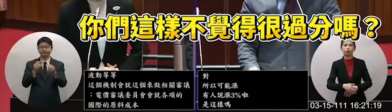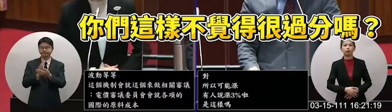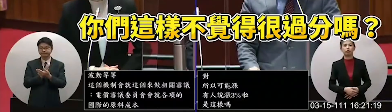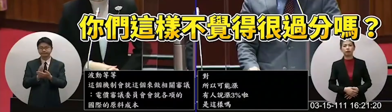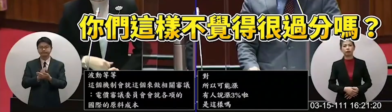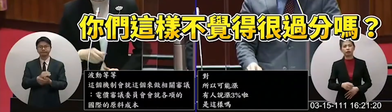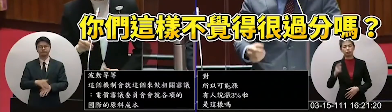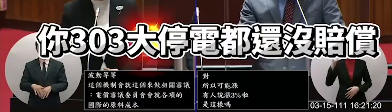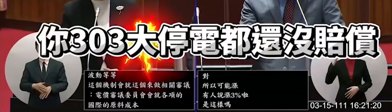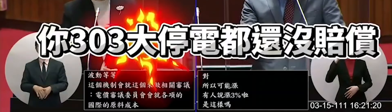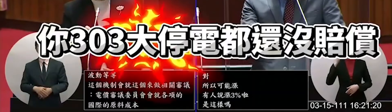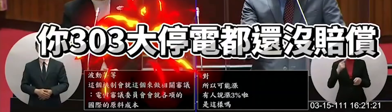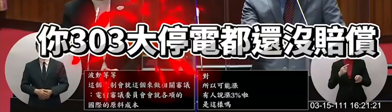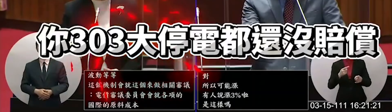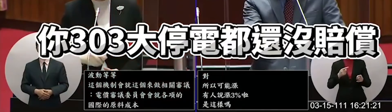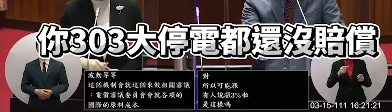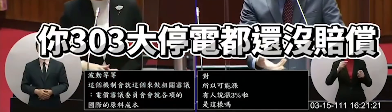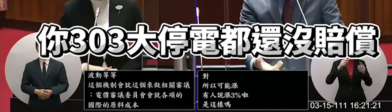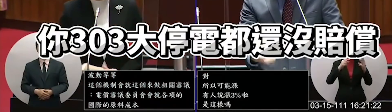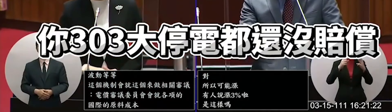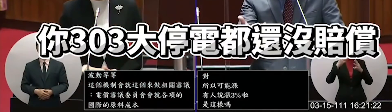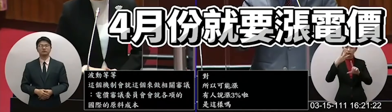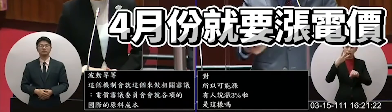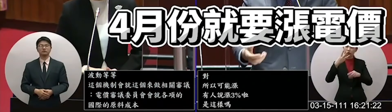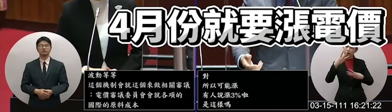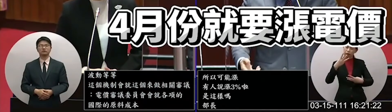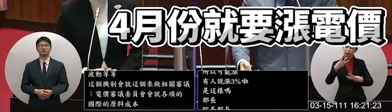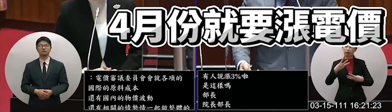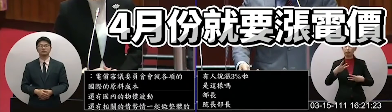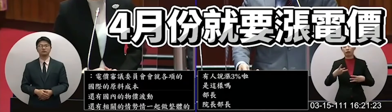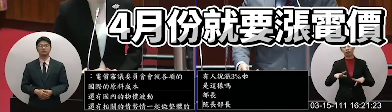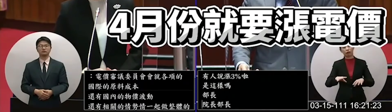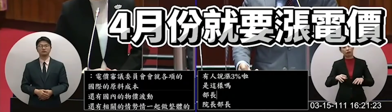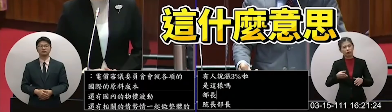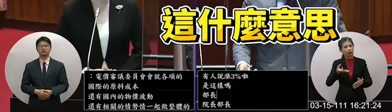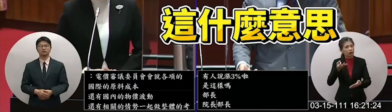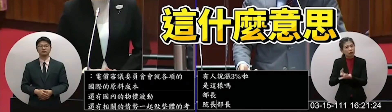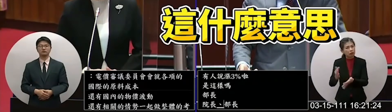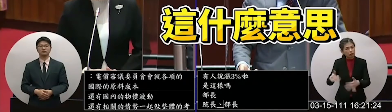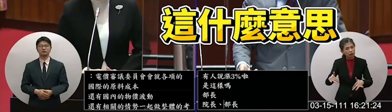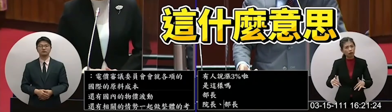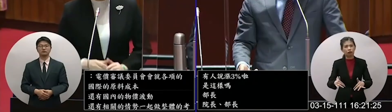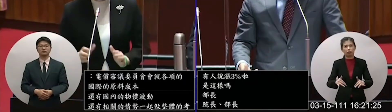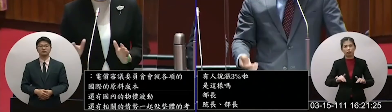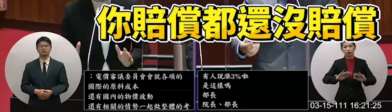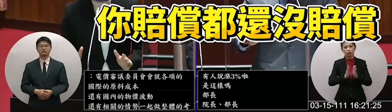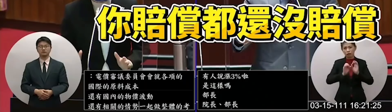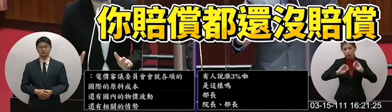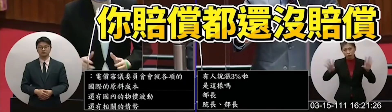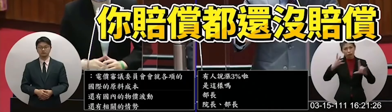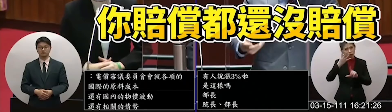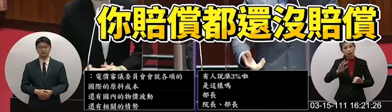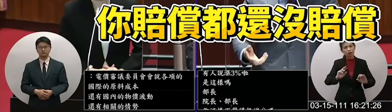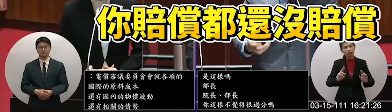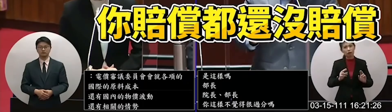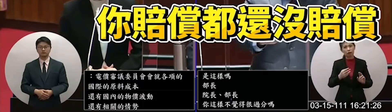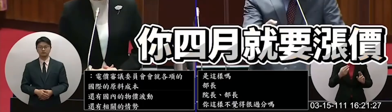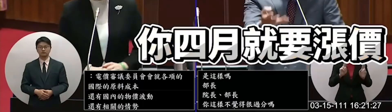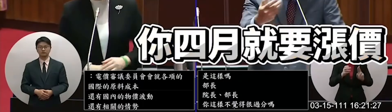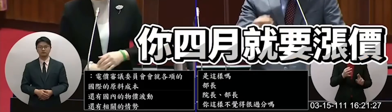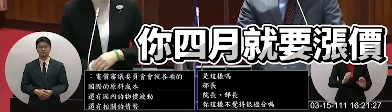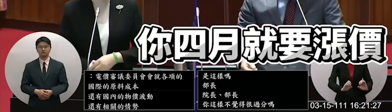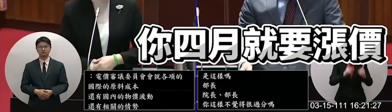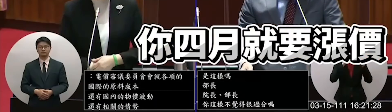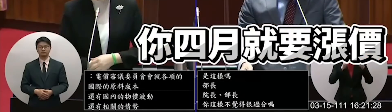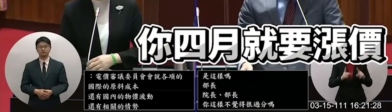这样不觉得很过分吗？你303大停电都还没有赔偿，你就要四月份就要涨电价，这上面艺术啊！ 哎，这是 你赔偿都还没有赔偿啊！你